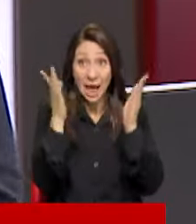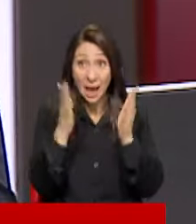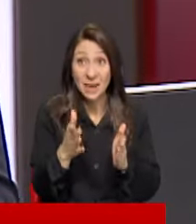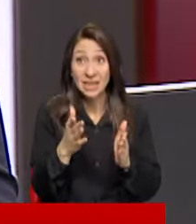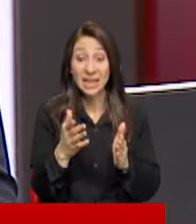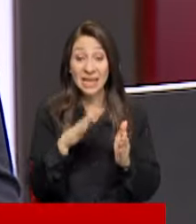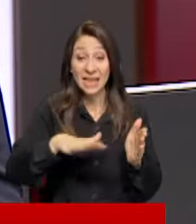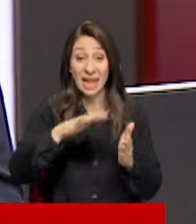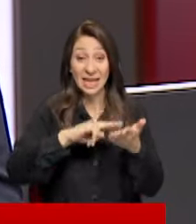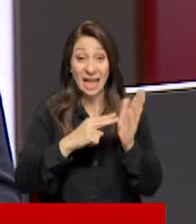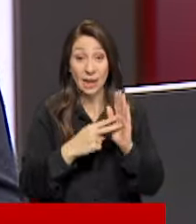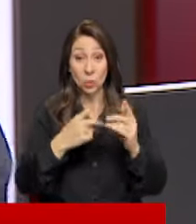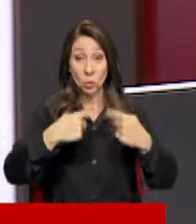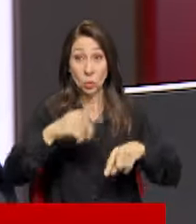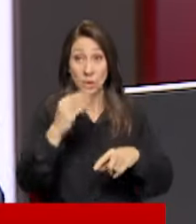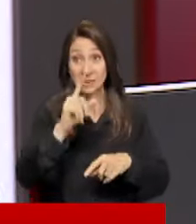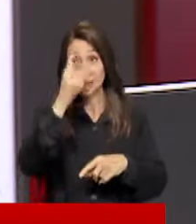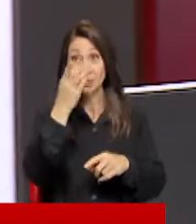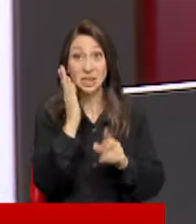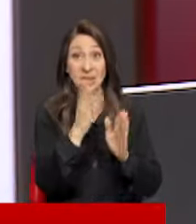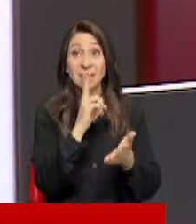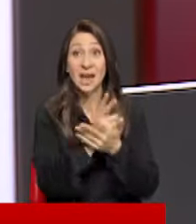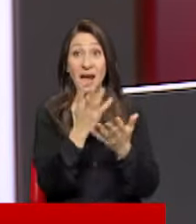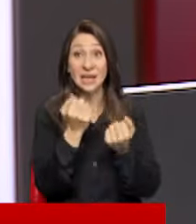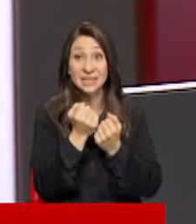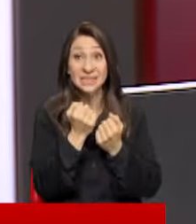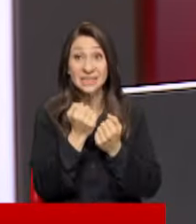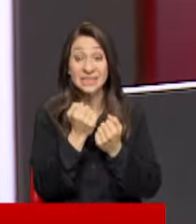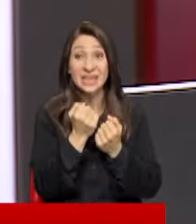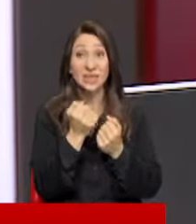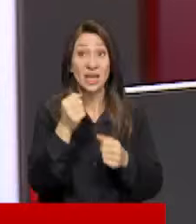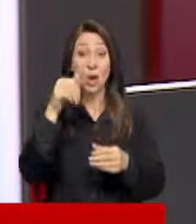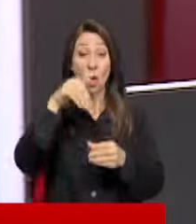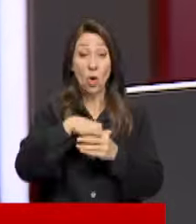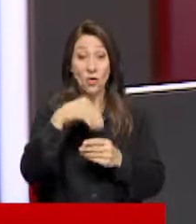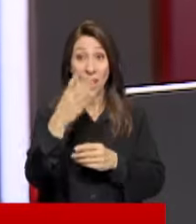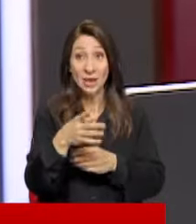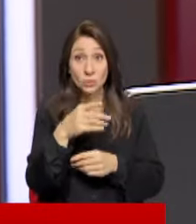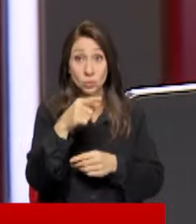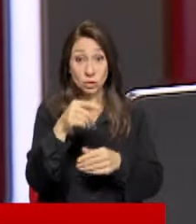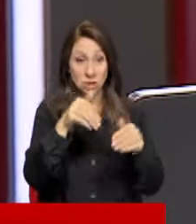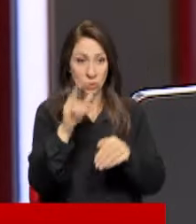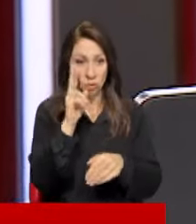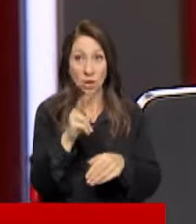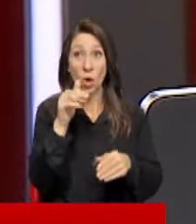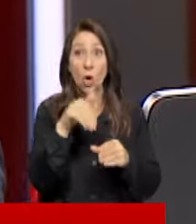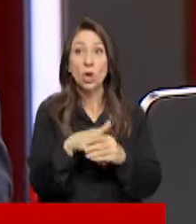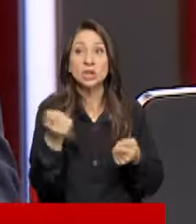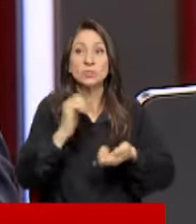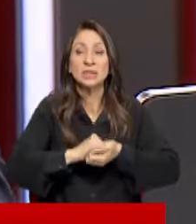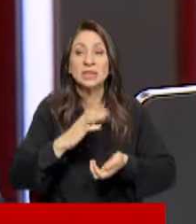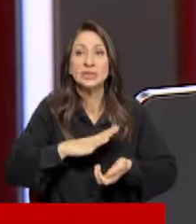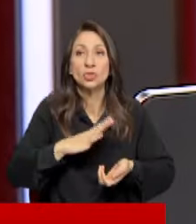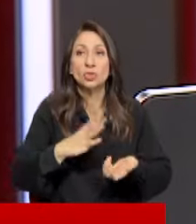siz buna rağmen genel idare kurulu olarak tek başınıza girme kararı aldınız. Ve seçmen de size, bu seçimde de gördük ki seçmen de işbirliği